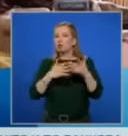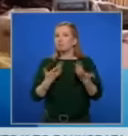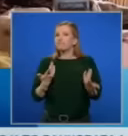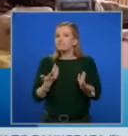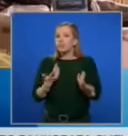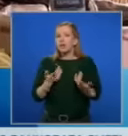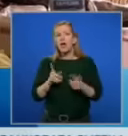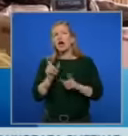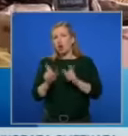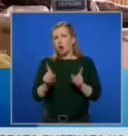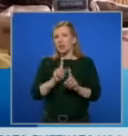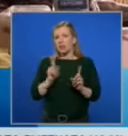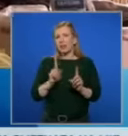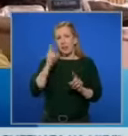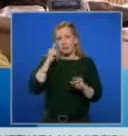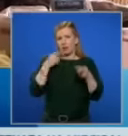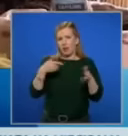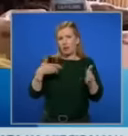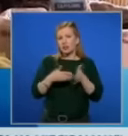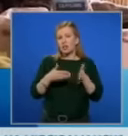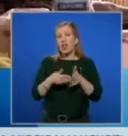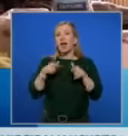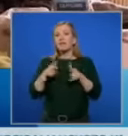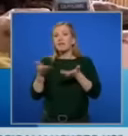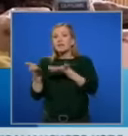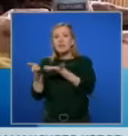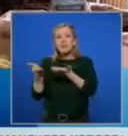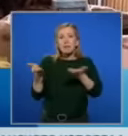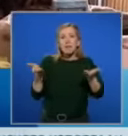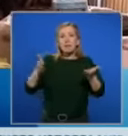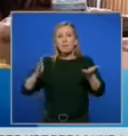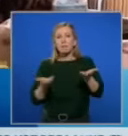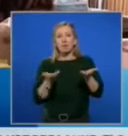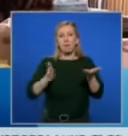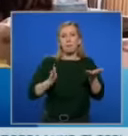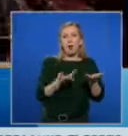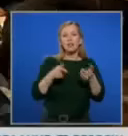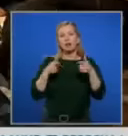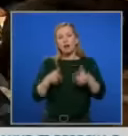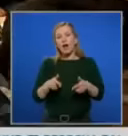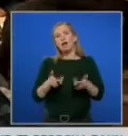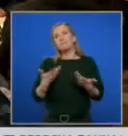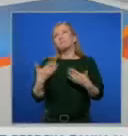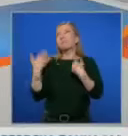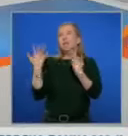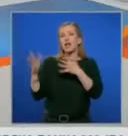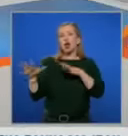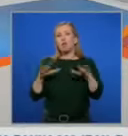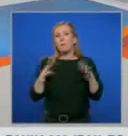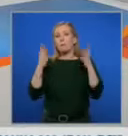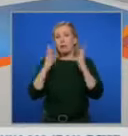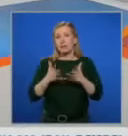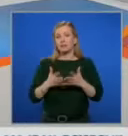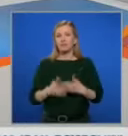допускат това, а казват, че в земята има пропадания и че това по-скоро е природно бедствие.